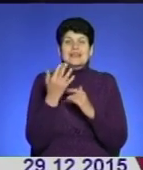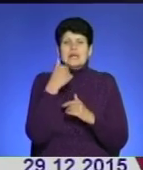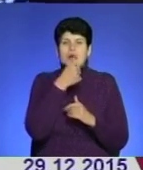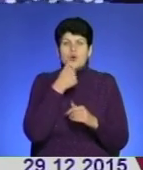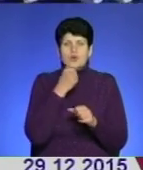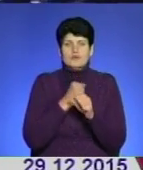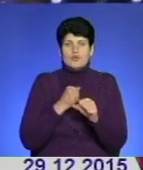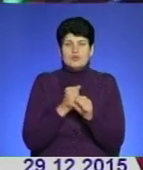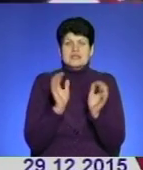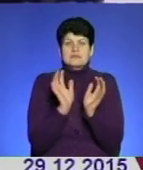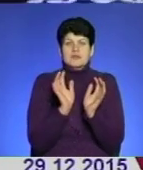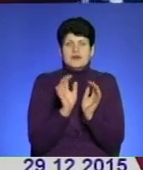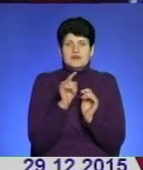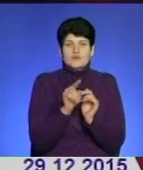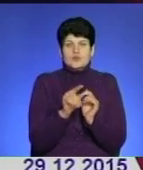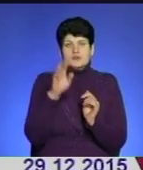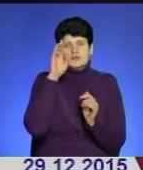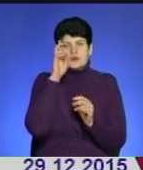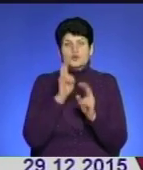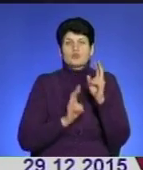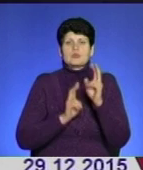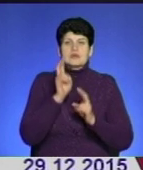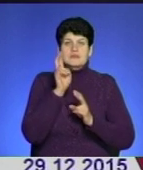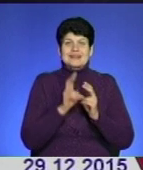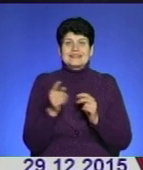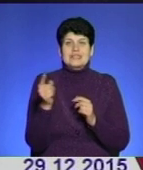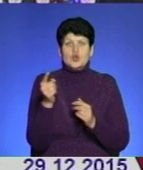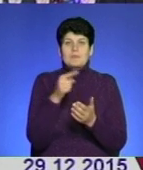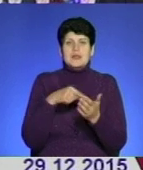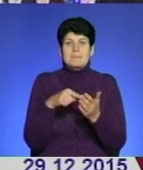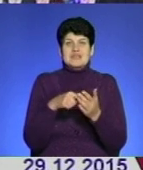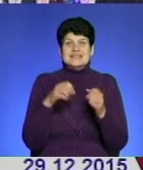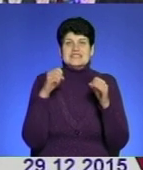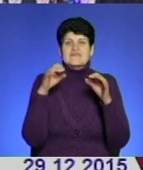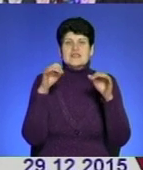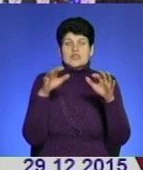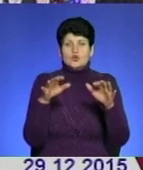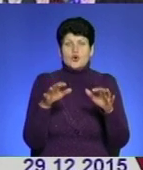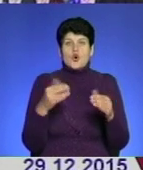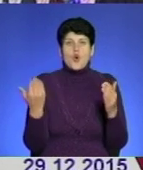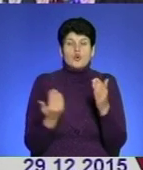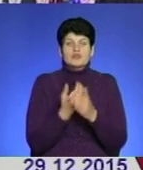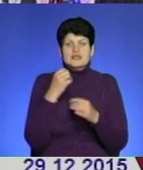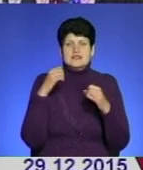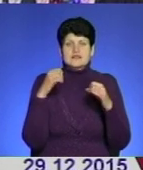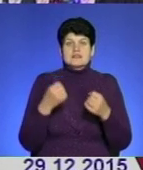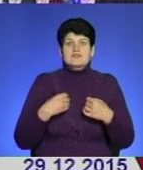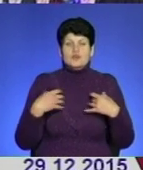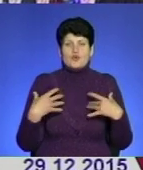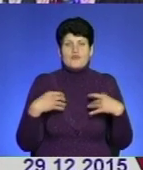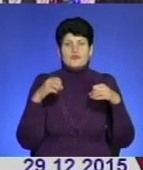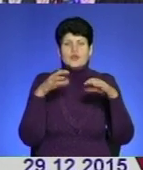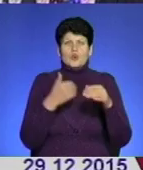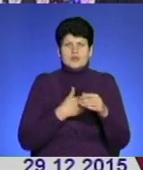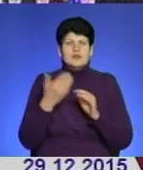роботи. Зберігатимуть її в комунальному підприємстві «Тернопільміськсвітло». Оновити святкові вогні у Тернополі хотіли ще кілька років